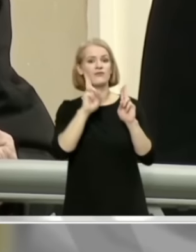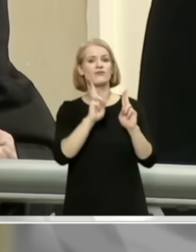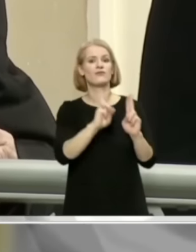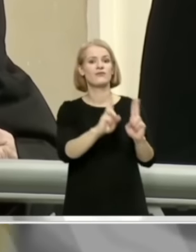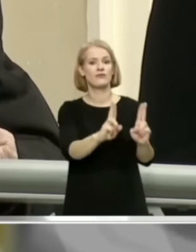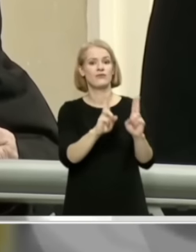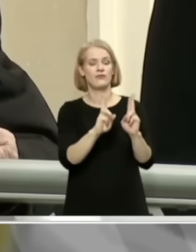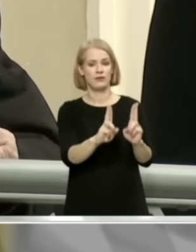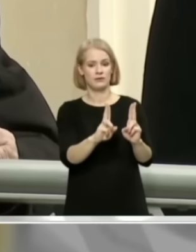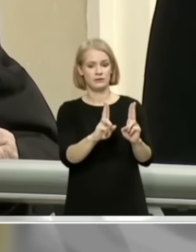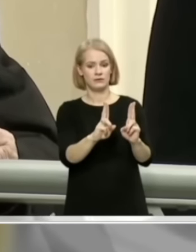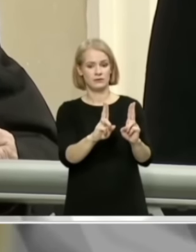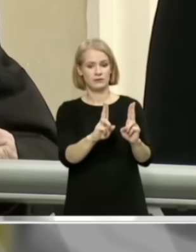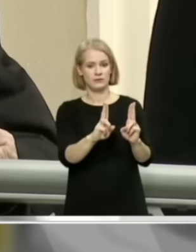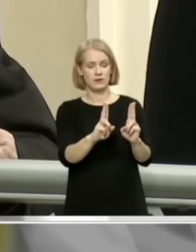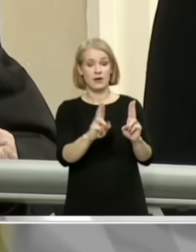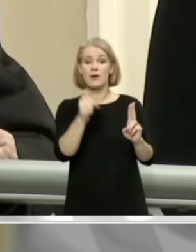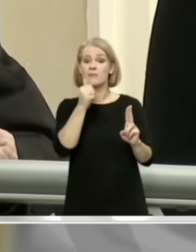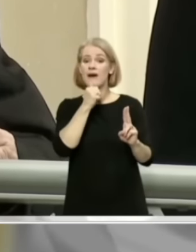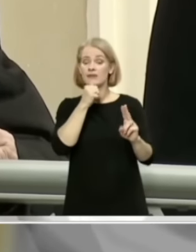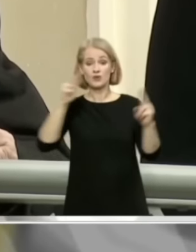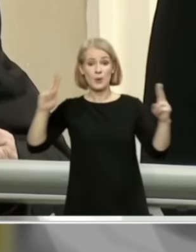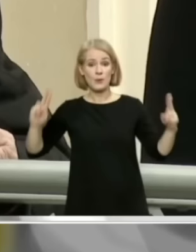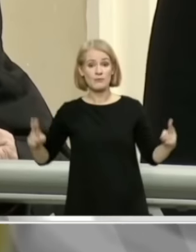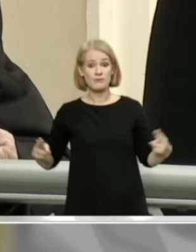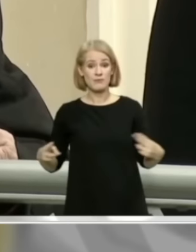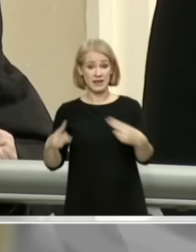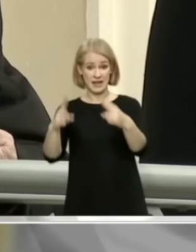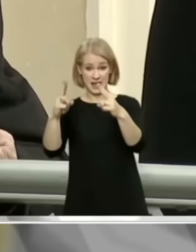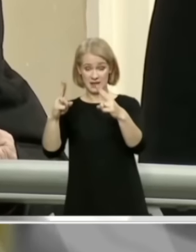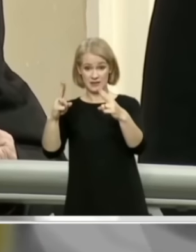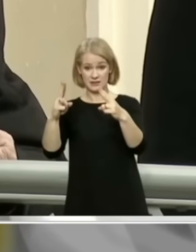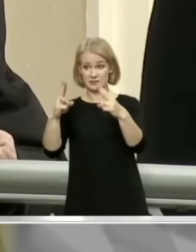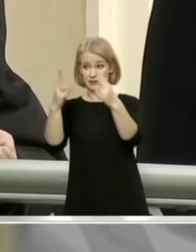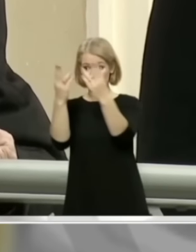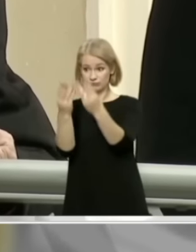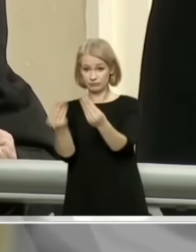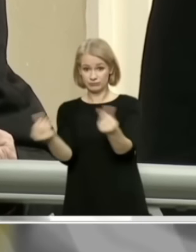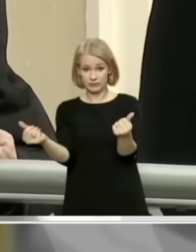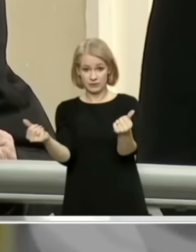Mat, pilies neliks, jei nebus pilėnų.